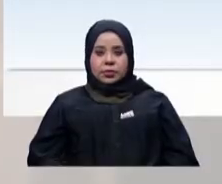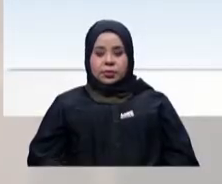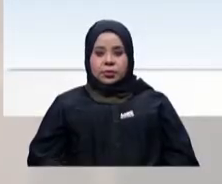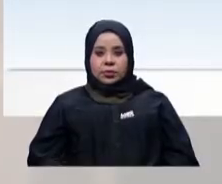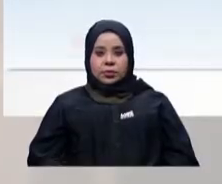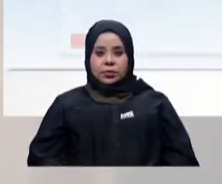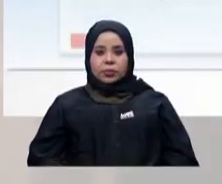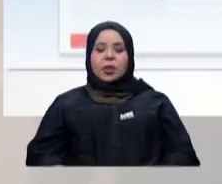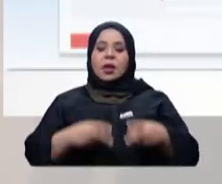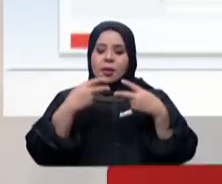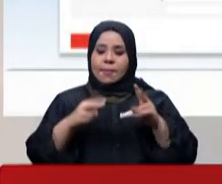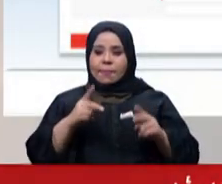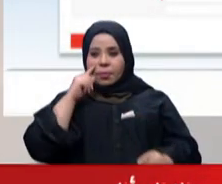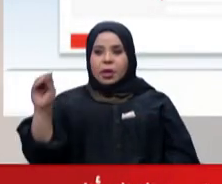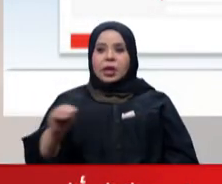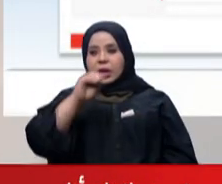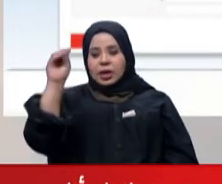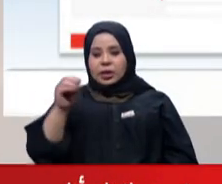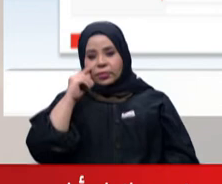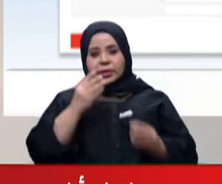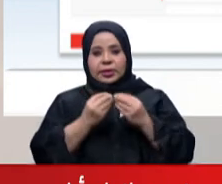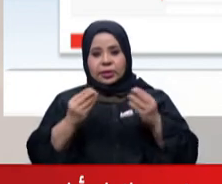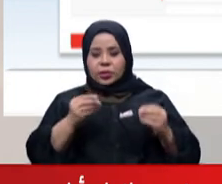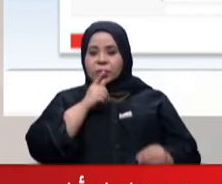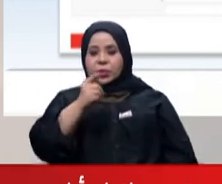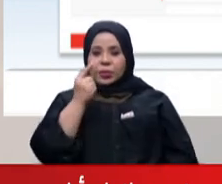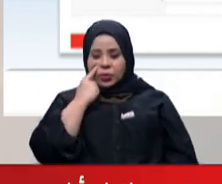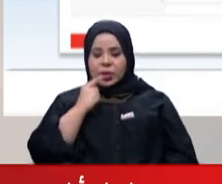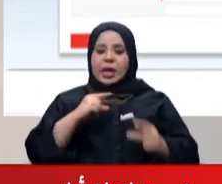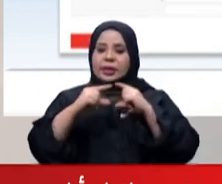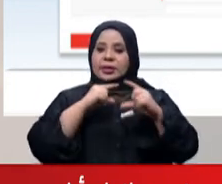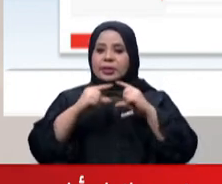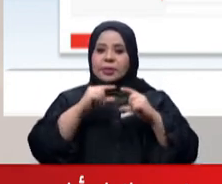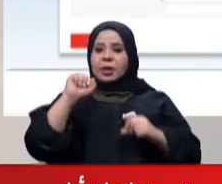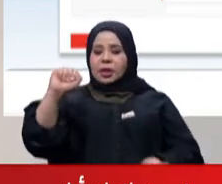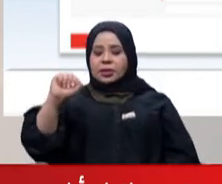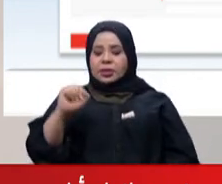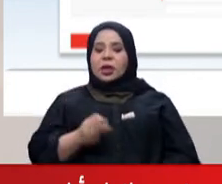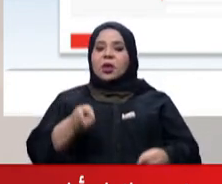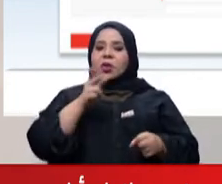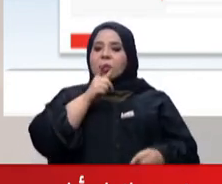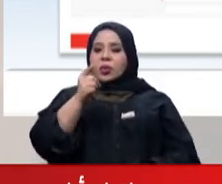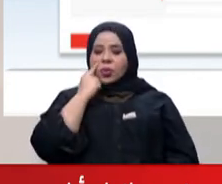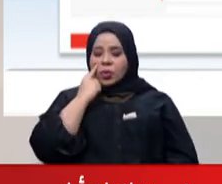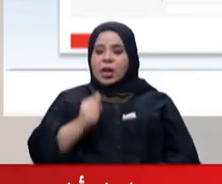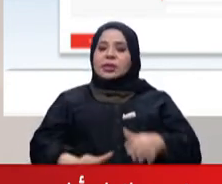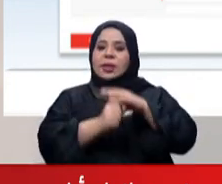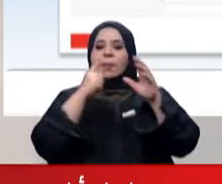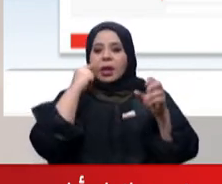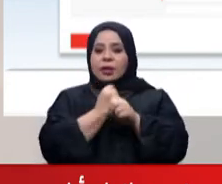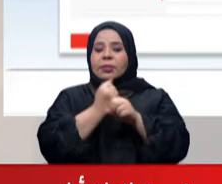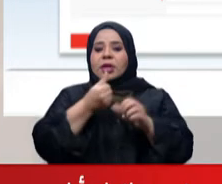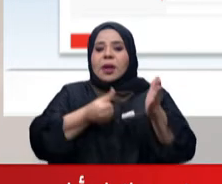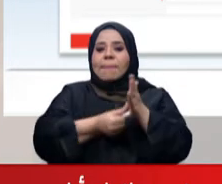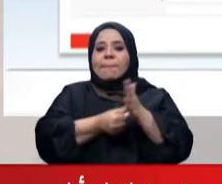أطلقت الهيئة خدمة تسجيل رمز الحساب الدولي إلكترونيا لأصحاب العمل لصرف رواتب